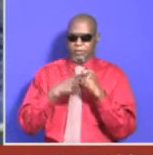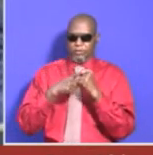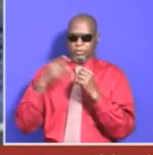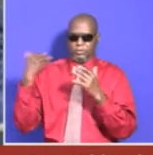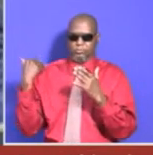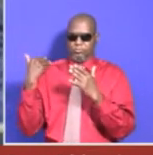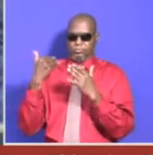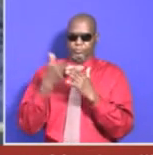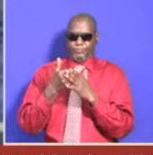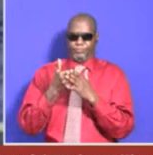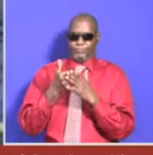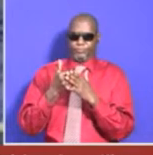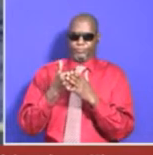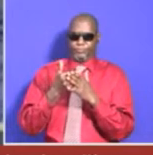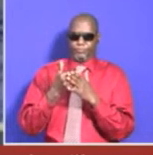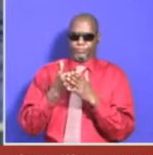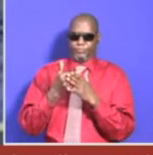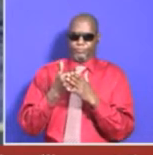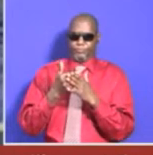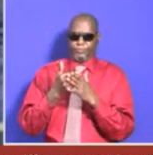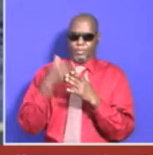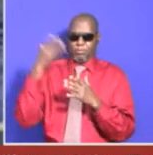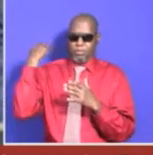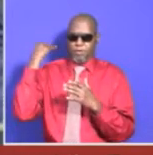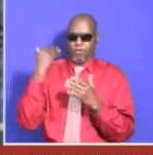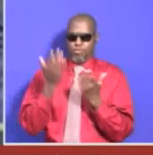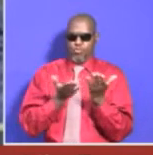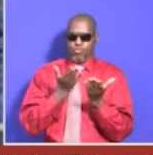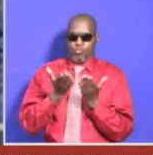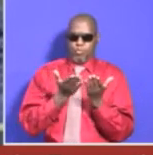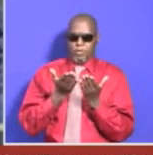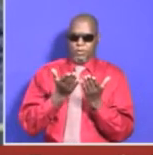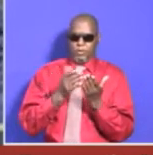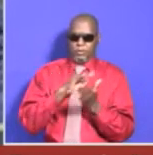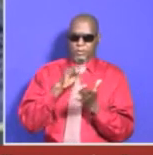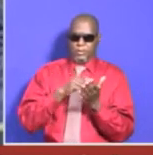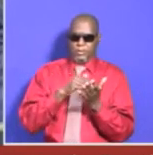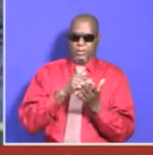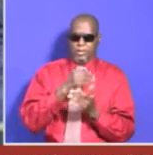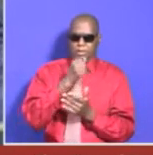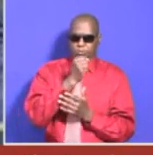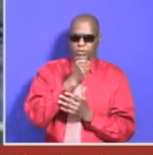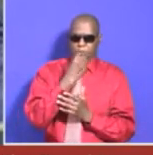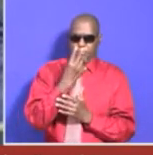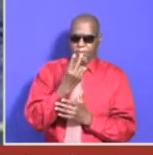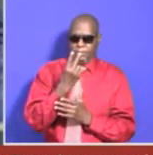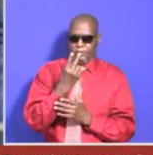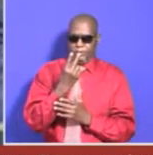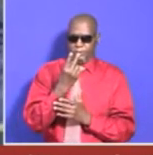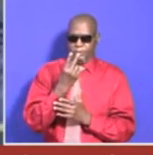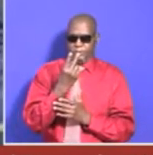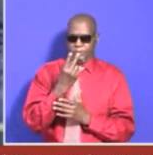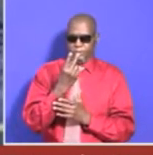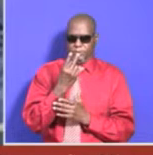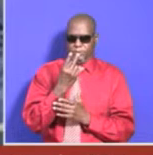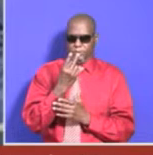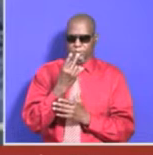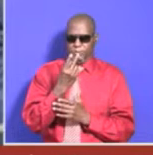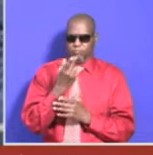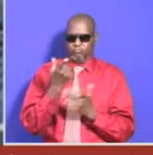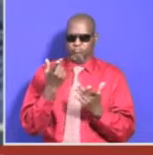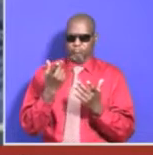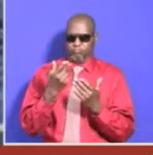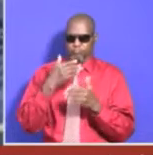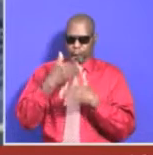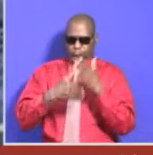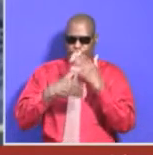sita, hapo awali nilikuta tuko na huduma center 52 ambazo zimejengwa kwa muda wa